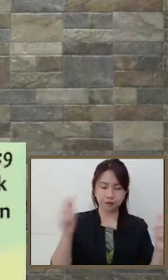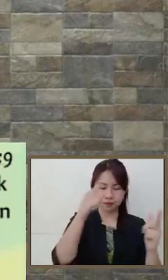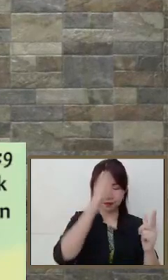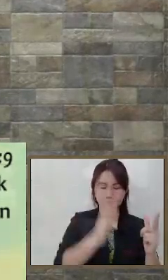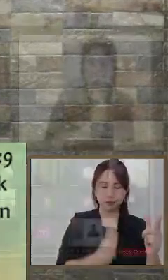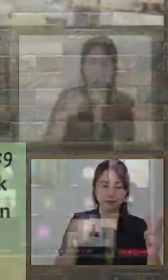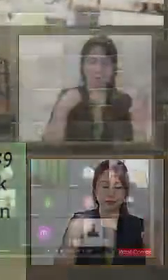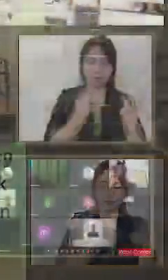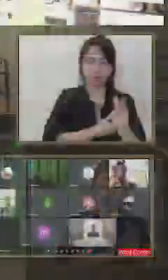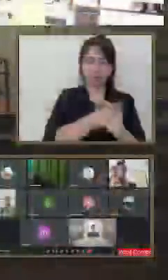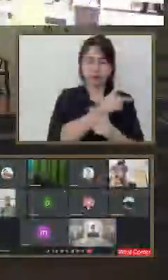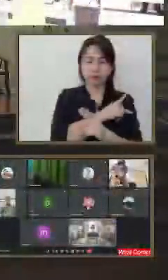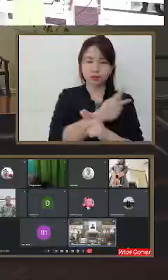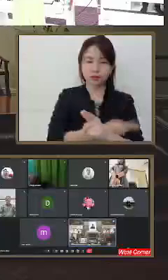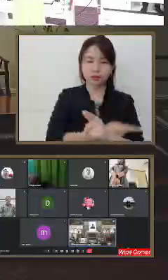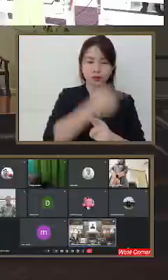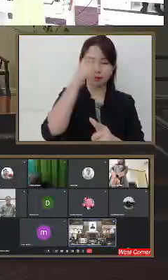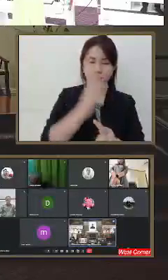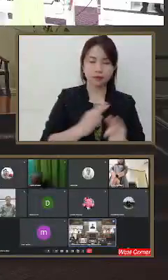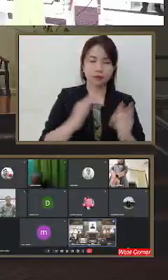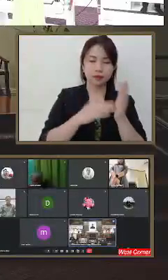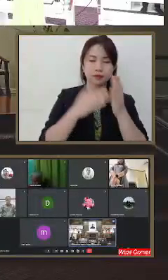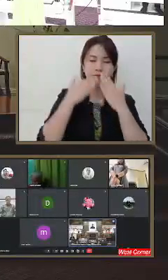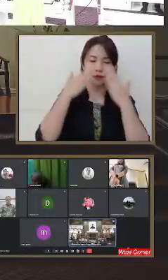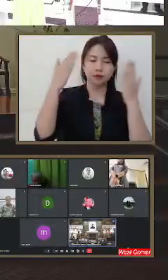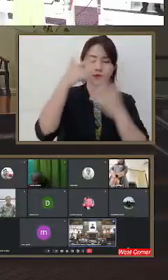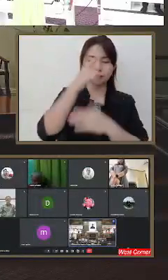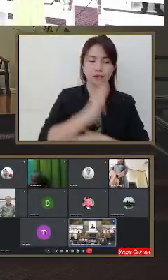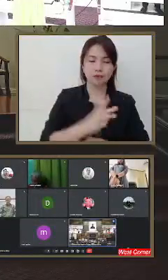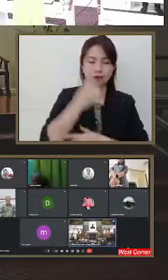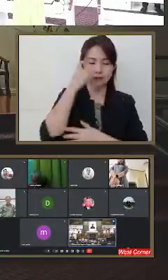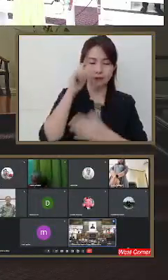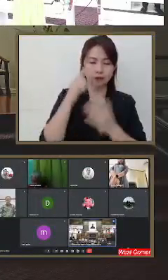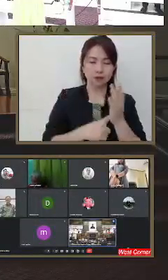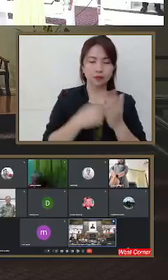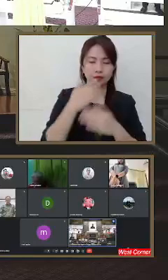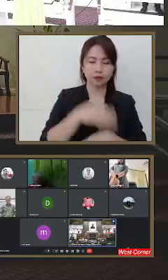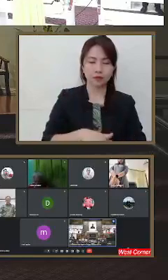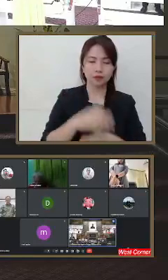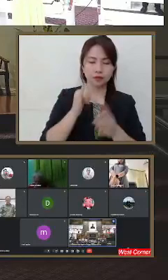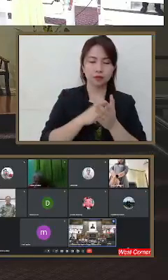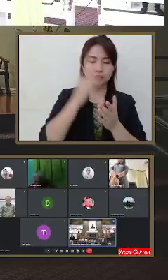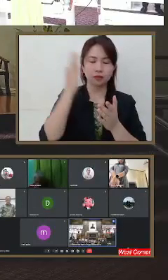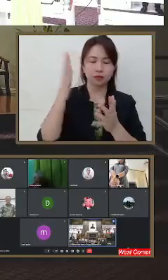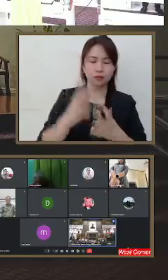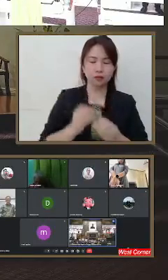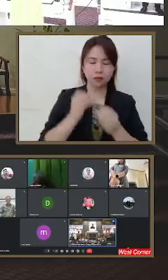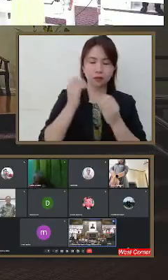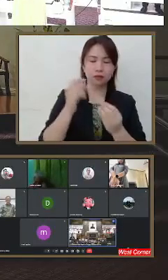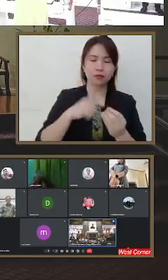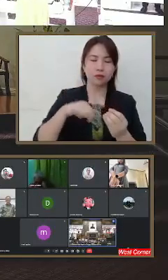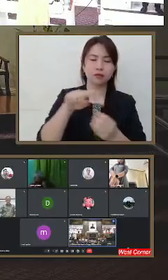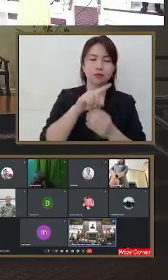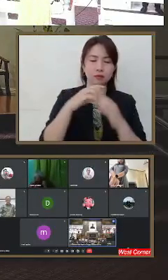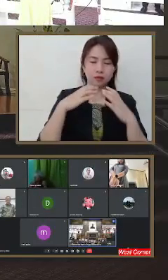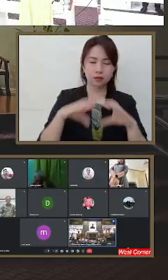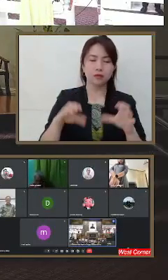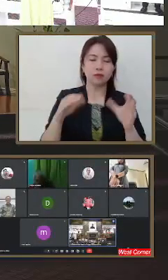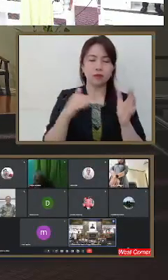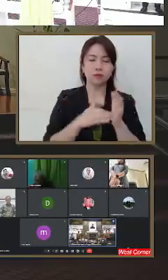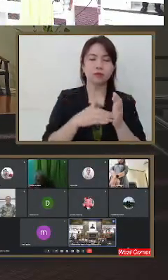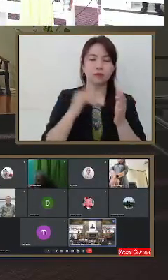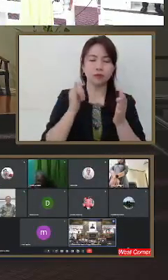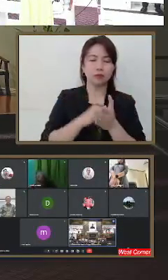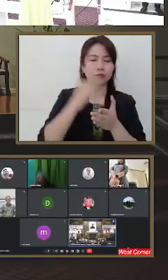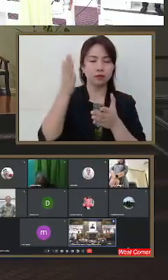makapangyarihan po sa lahat Marami pong salamat sa gabing ito sa muli pong pagkakataon na kami po ay muli niyo pong